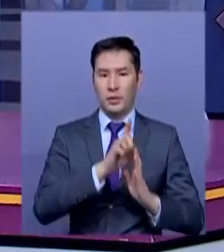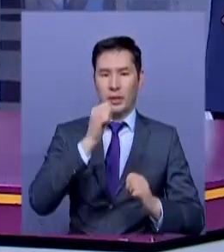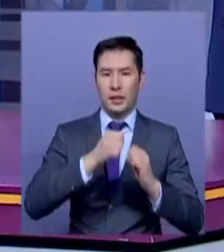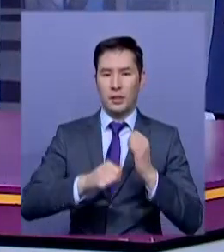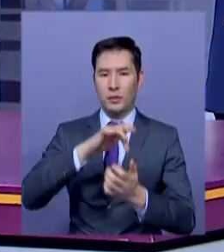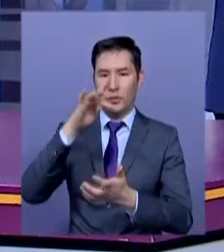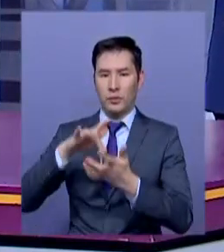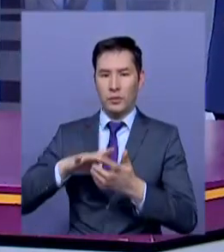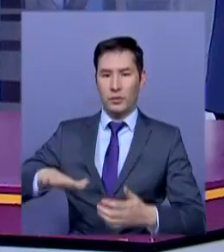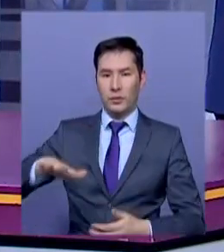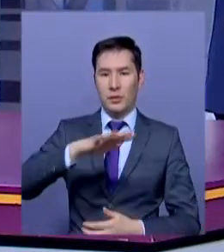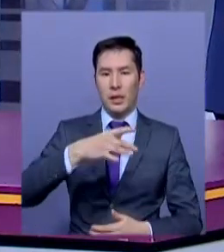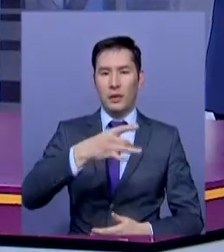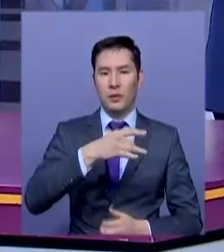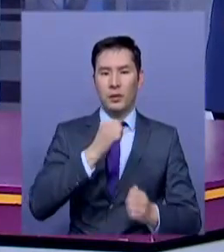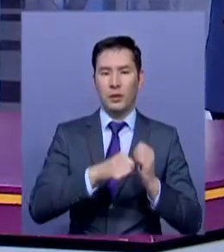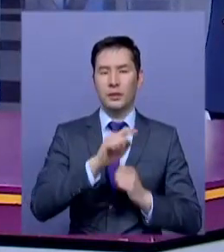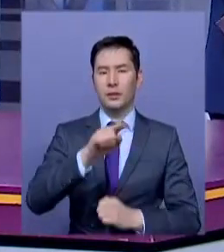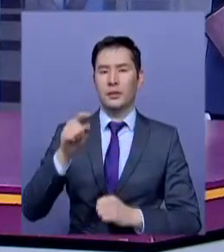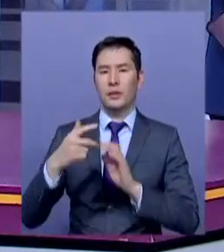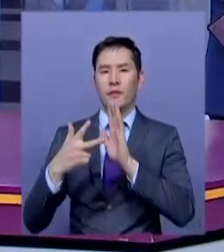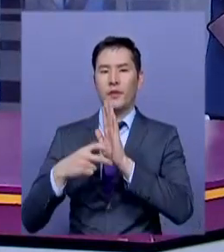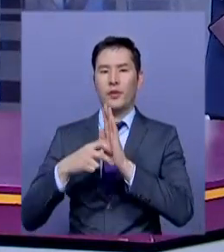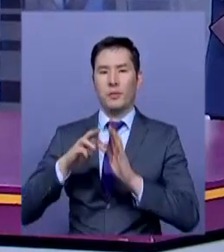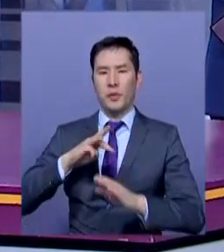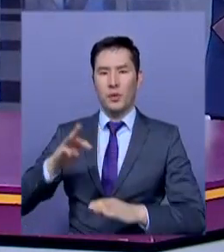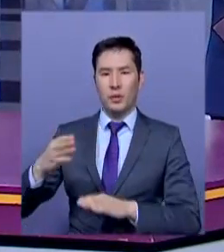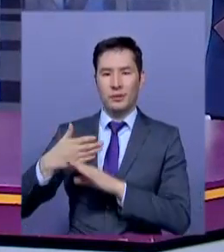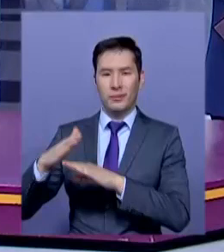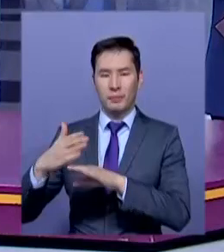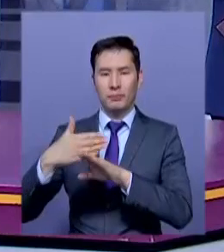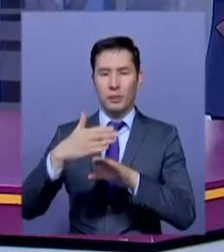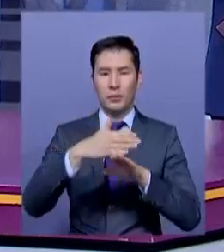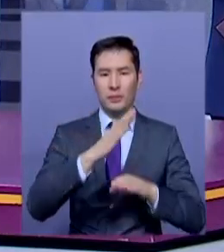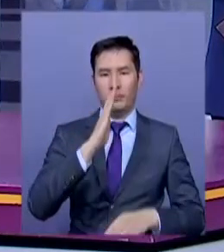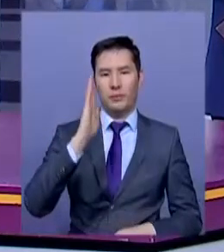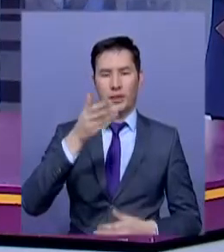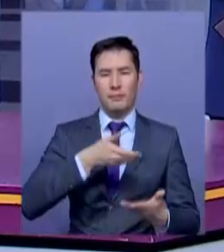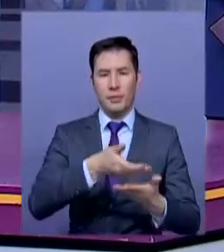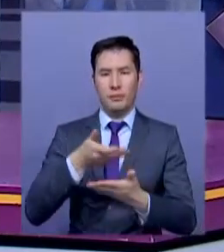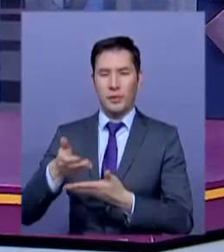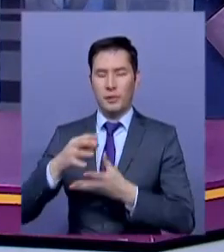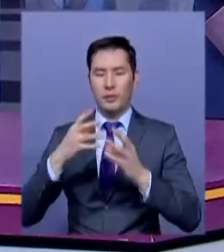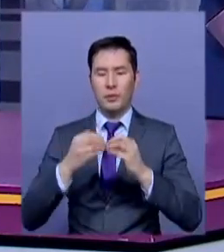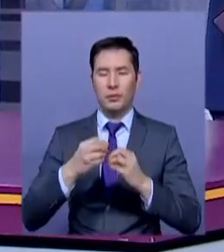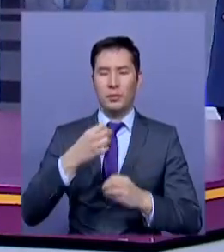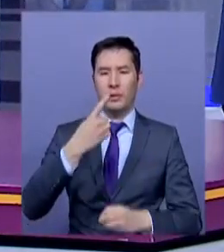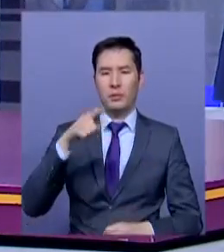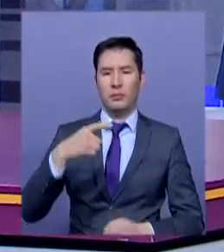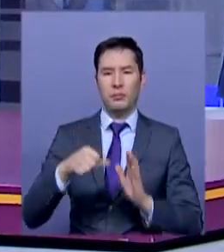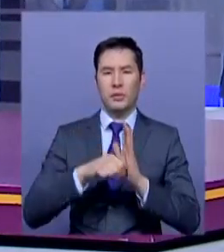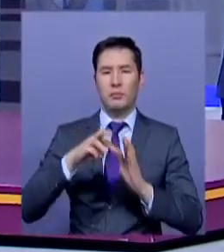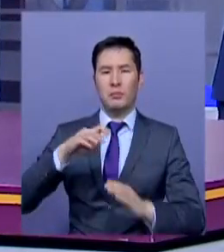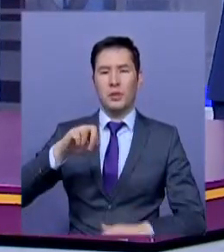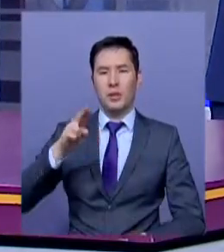ауданына 800 миллион теңгеден беріледі. Ал бөлінген жалпы бюджет 6,4 миллиард теңге болды. Демек,